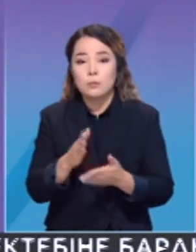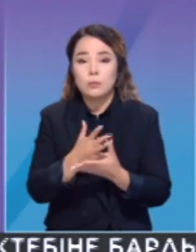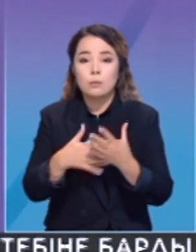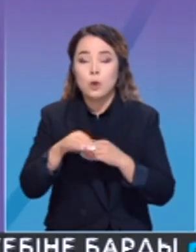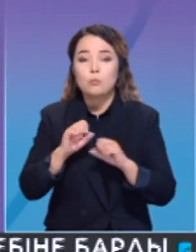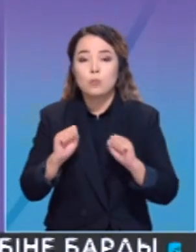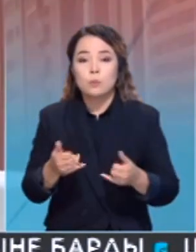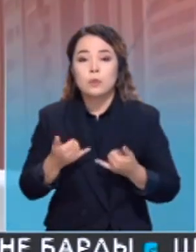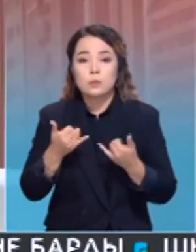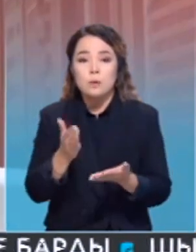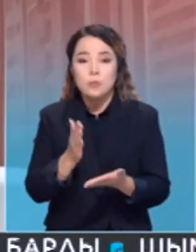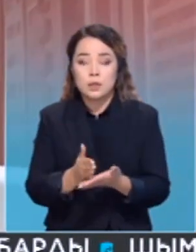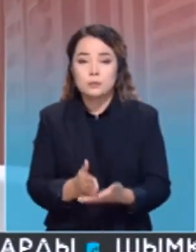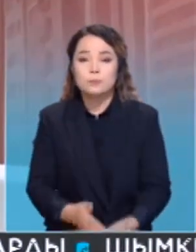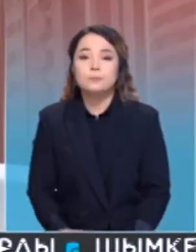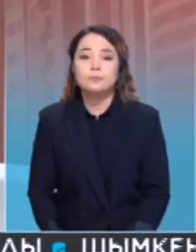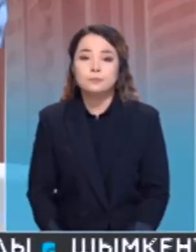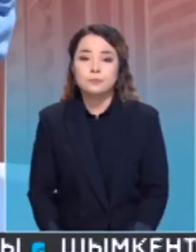барлық мүмкіндік бар.